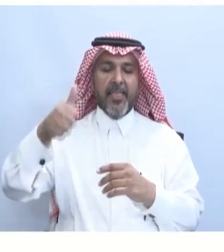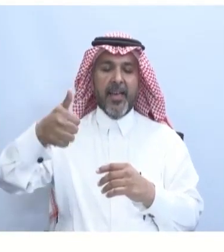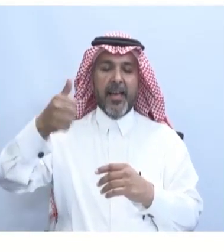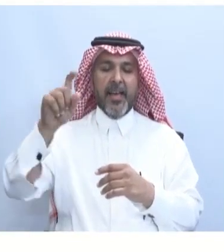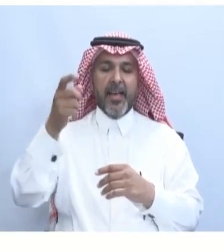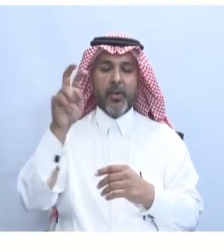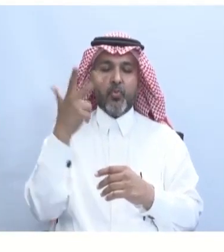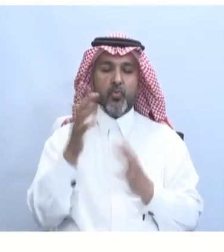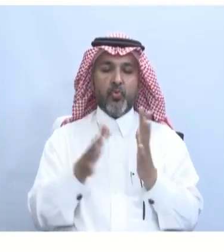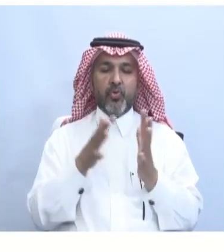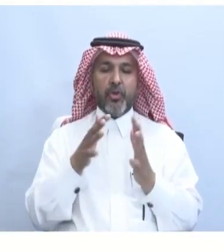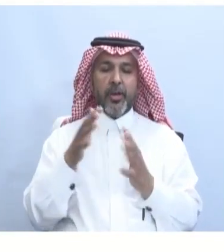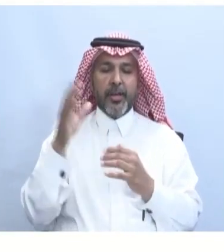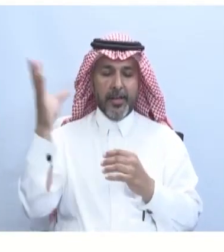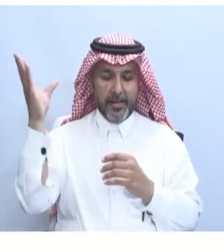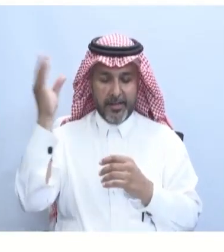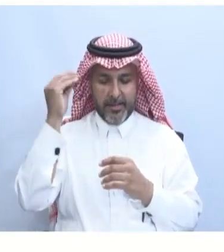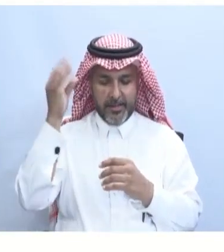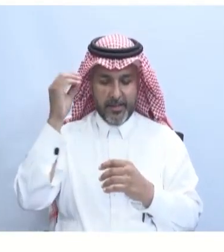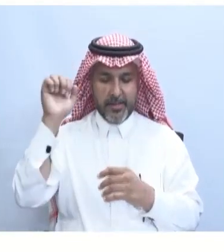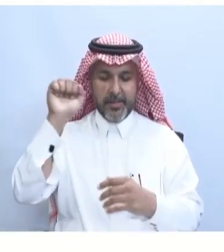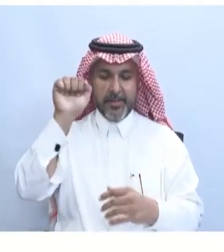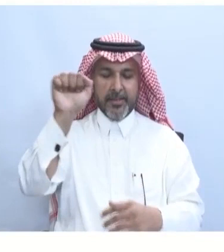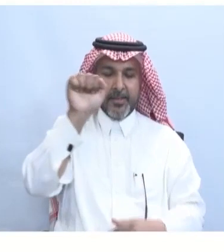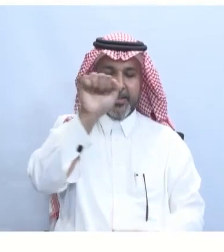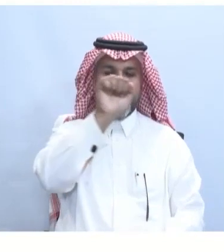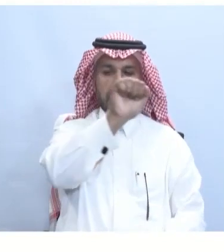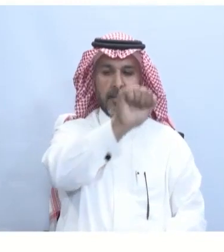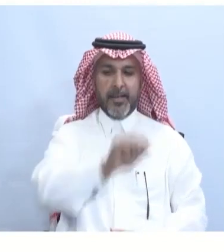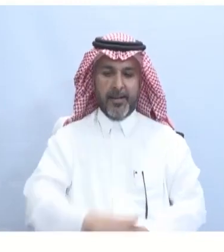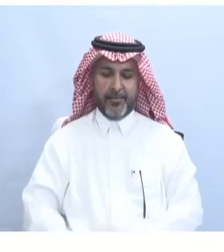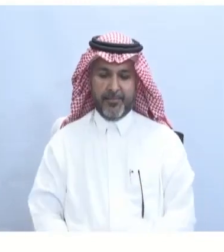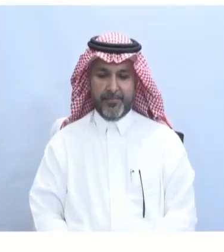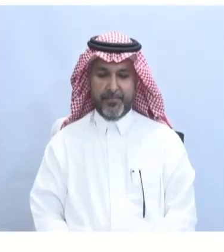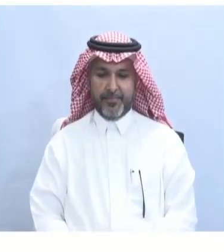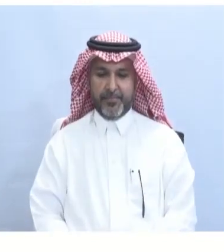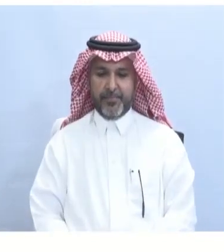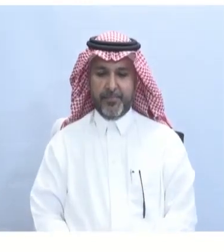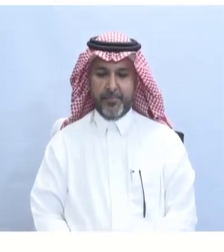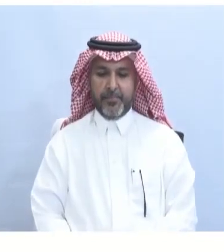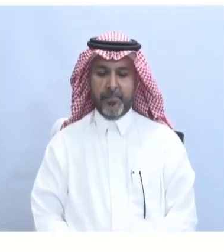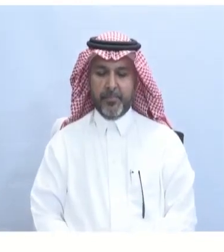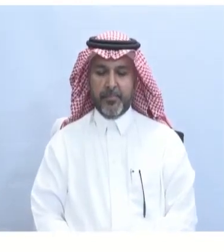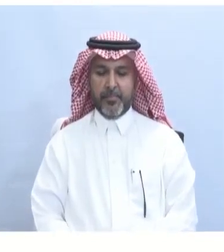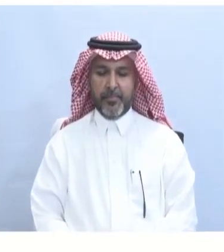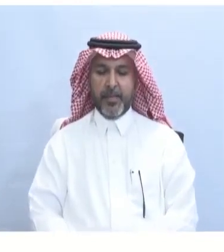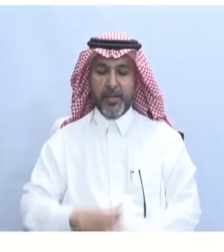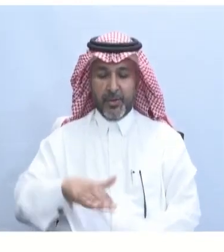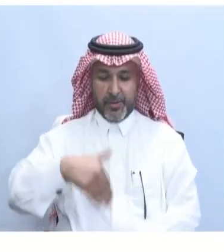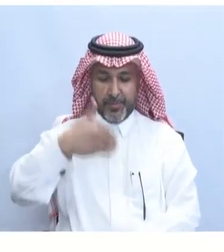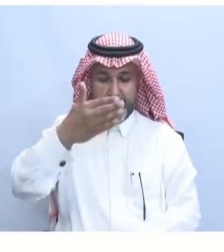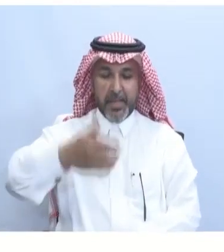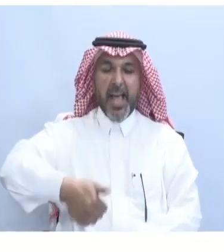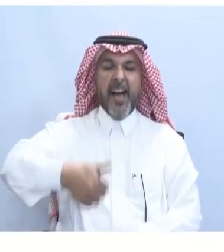والاقتصاد والاداره تدل هذه الانجازات على ماذا احسنتم تدل على